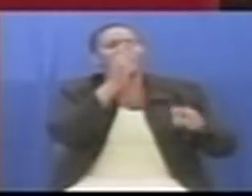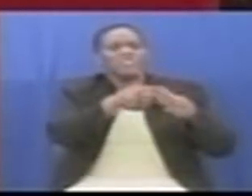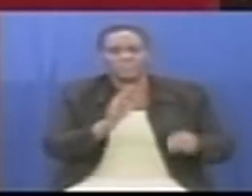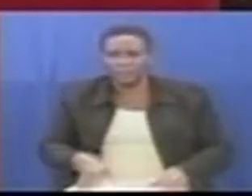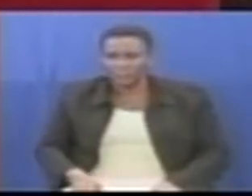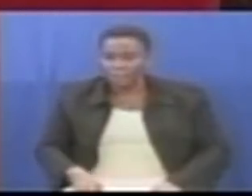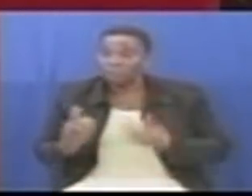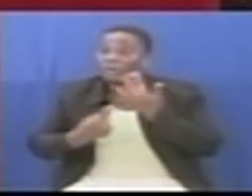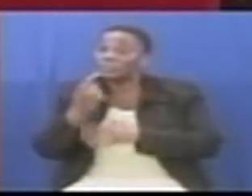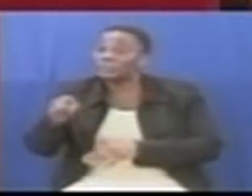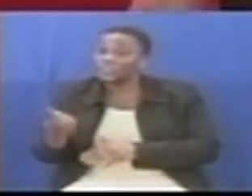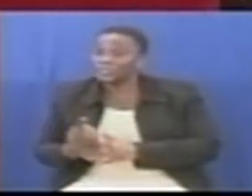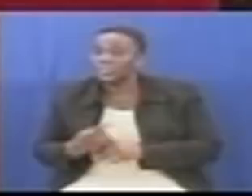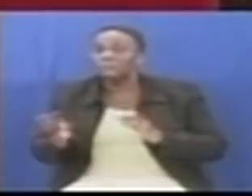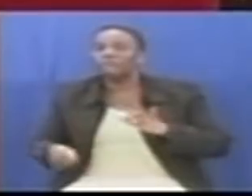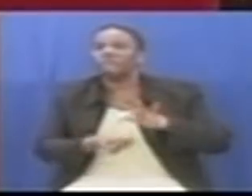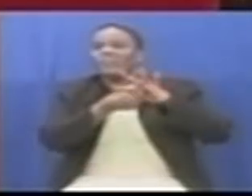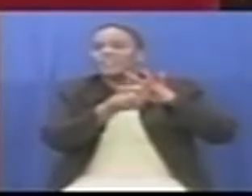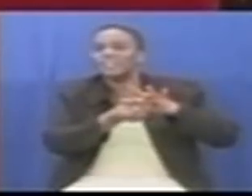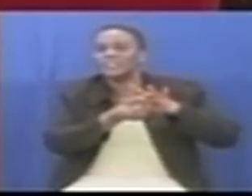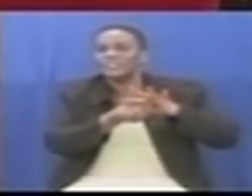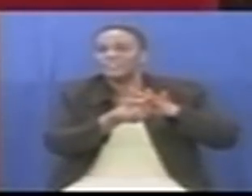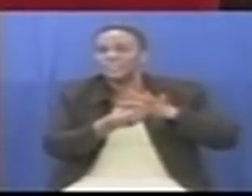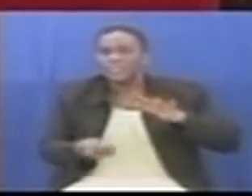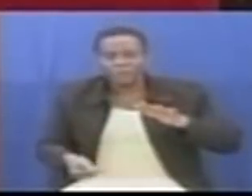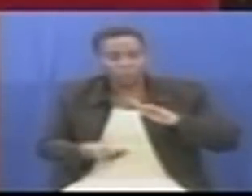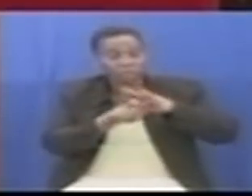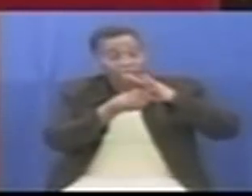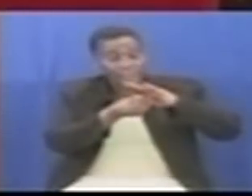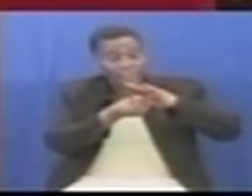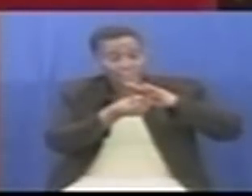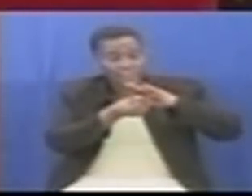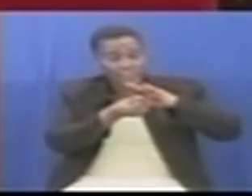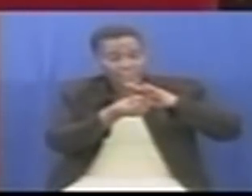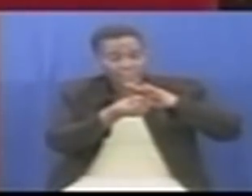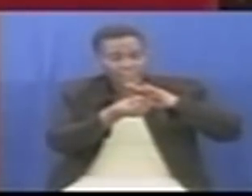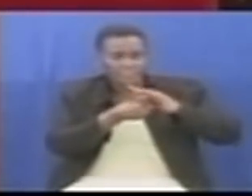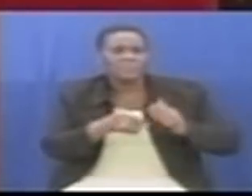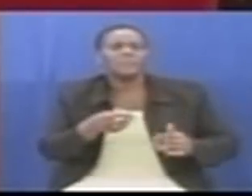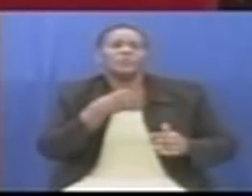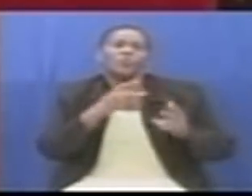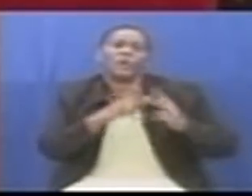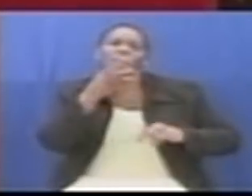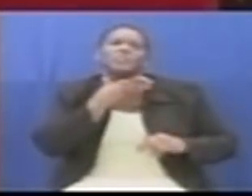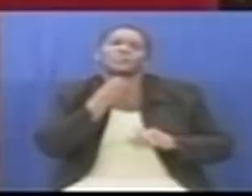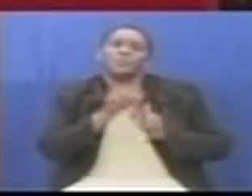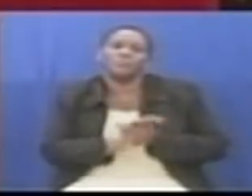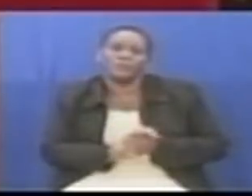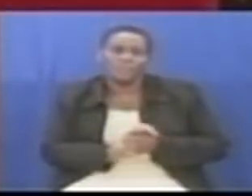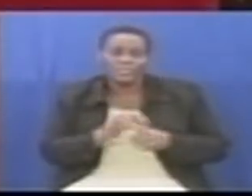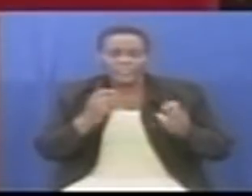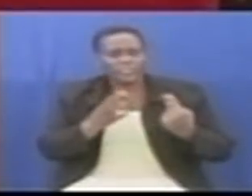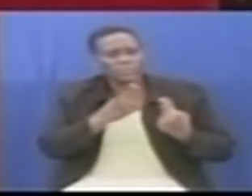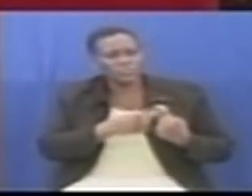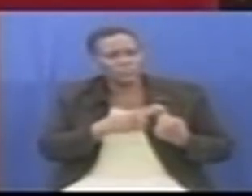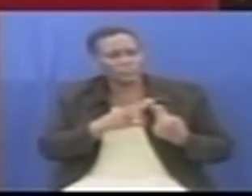ambao walikuwa watujengee ile maternity ward ilitokana na mahusiano binafsi ambao tulikuwepo sisi na wao na yule daktari. Kwa baada yake kuondoka ni